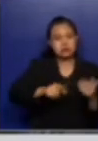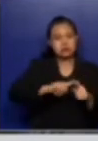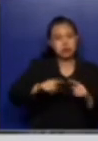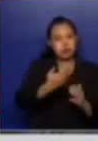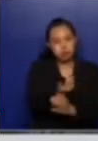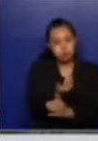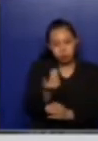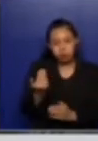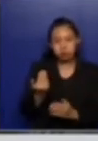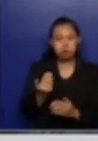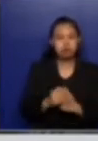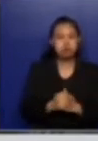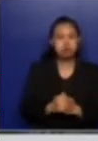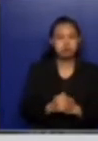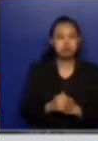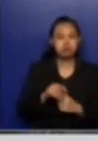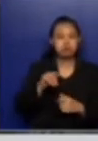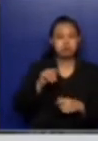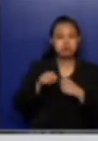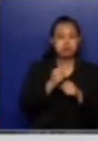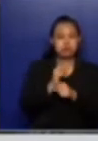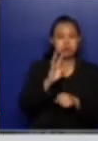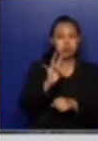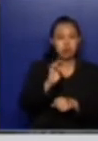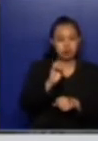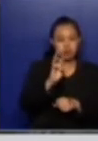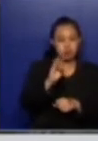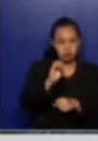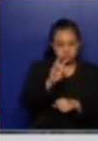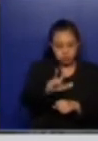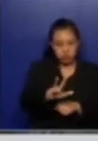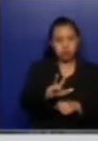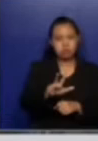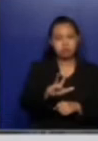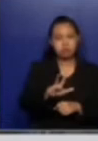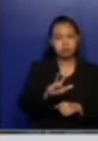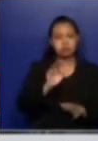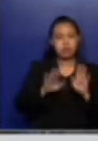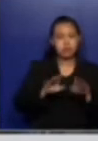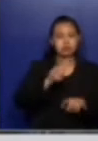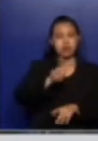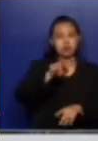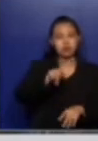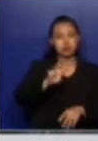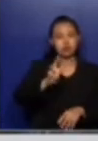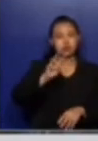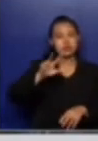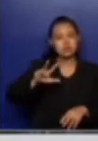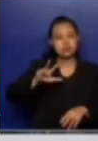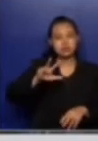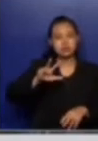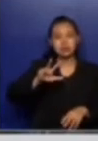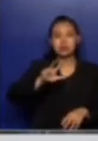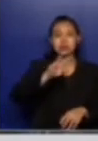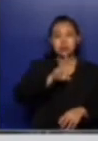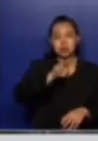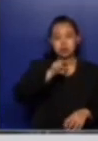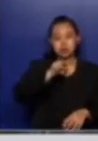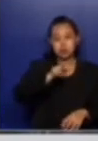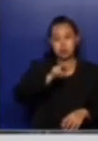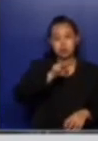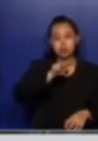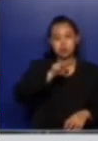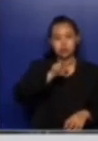ครับในปี63เนี่ยไว้ 2.67 ล้านซึ่งเมื่อเทียบกับปีที่แ